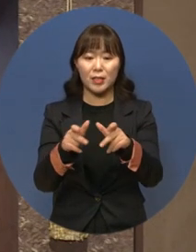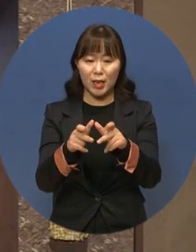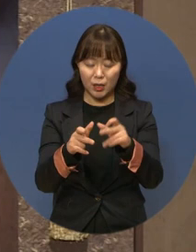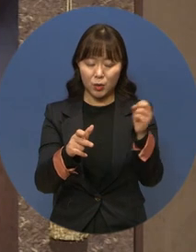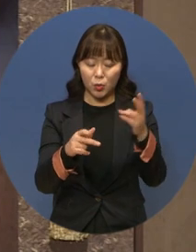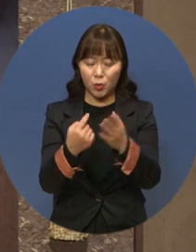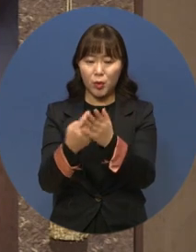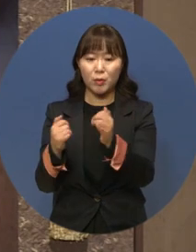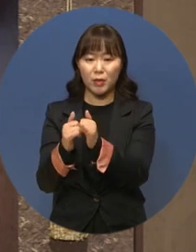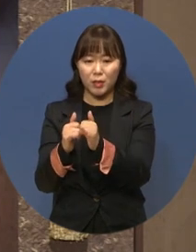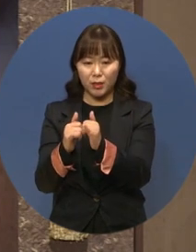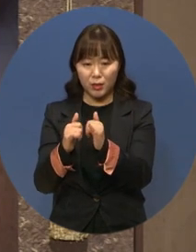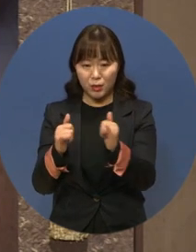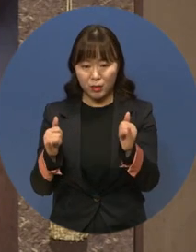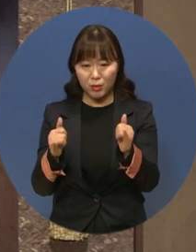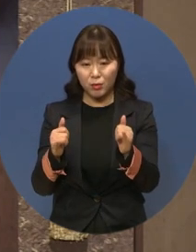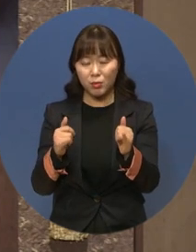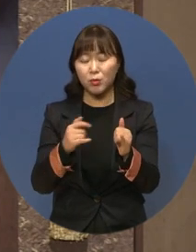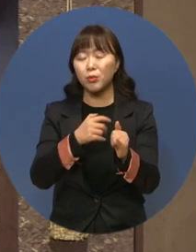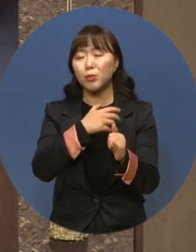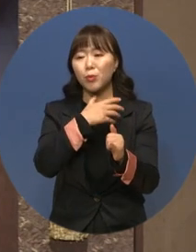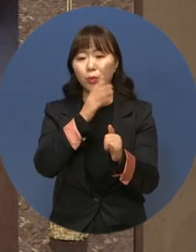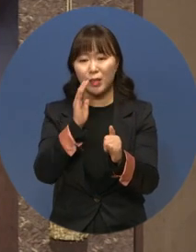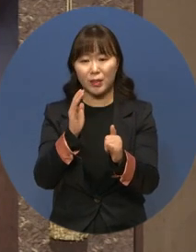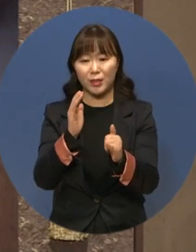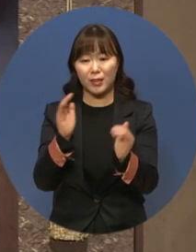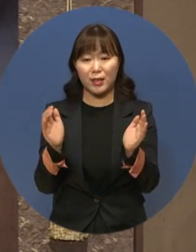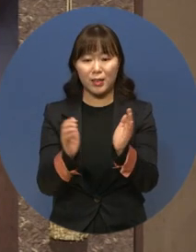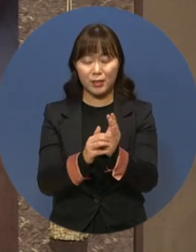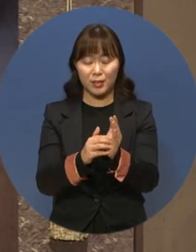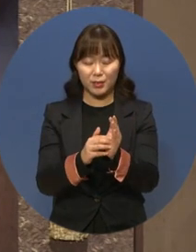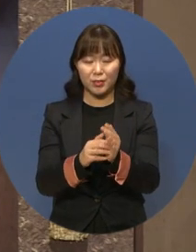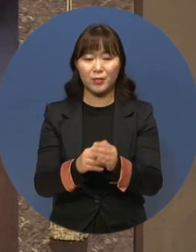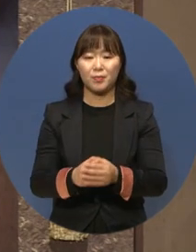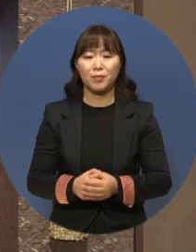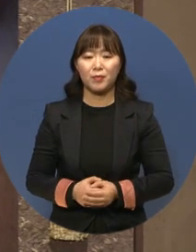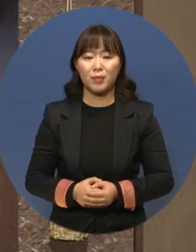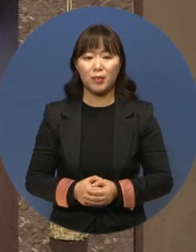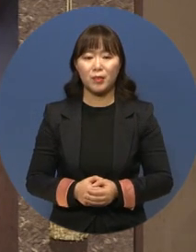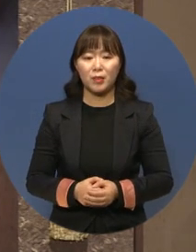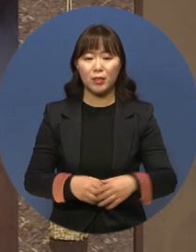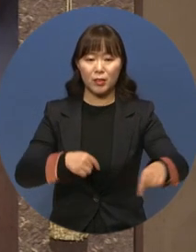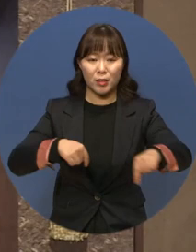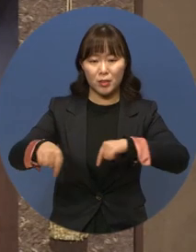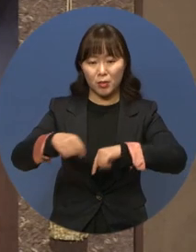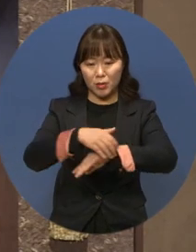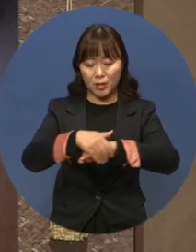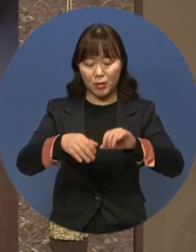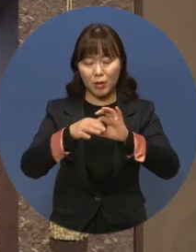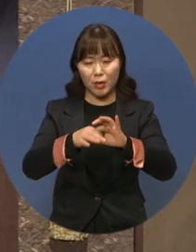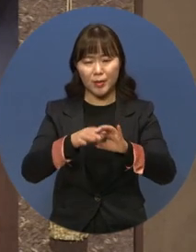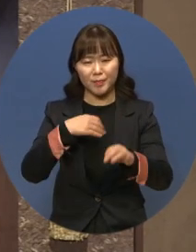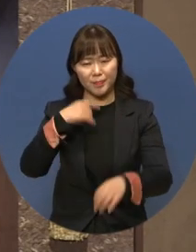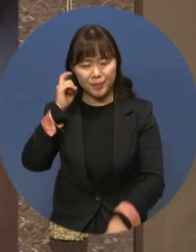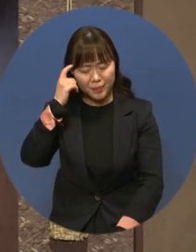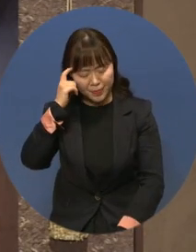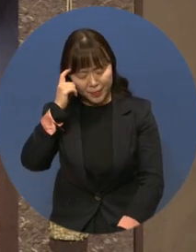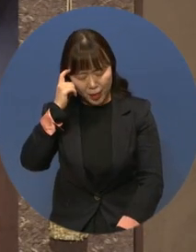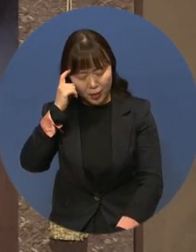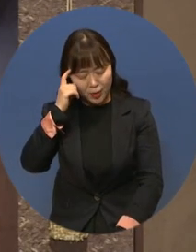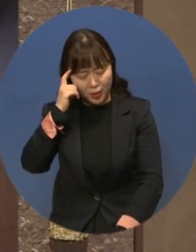장애인 및 소외된 분들, 그 노인에 이르기까지 정책적 부분들을